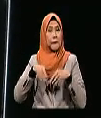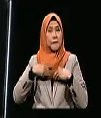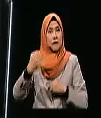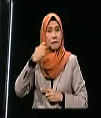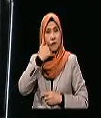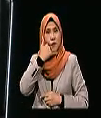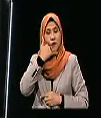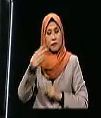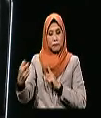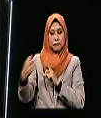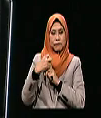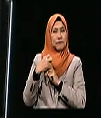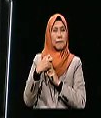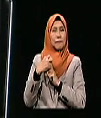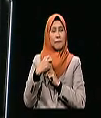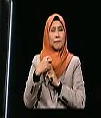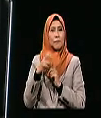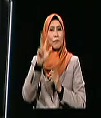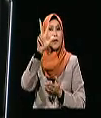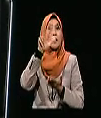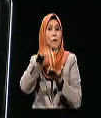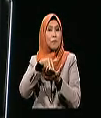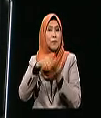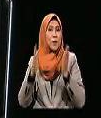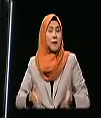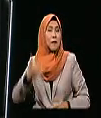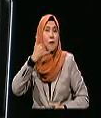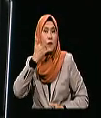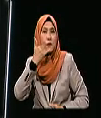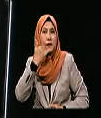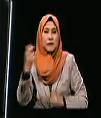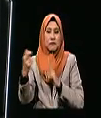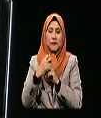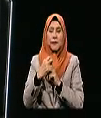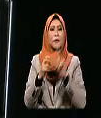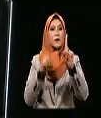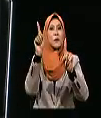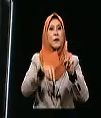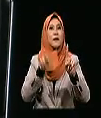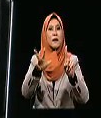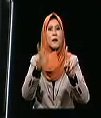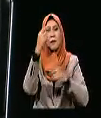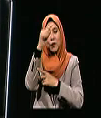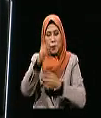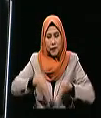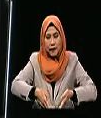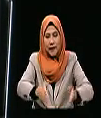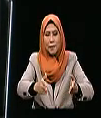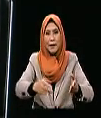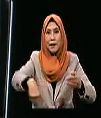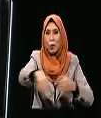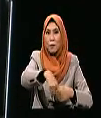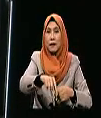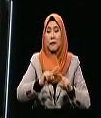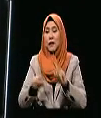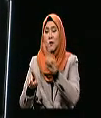mungkin dalam masa tersebut dalam 3,000 phone call, wow, hanya lebih kurang 1/3 untuk jalan berlubang. Lagi